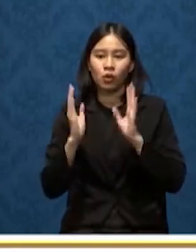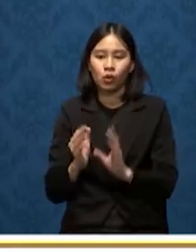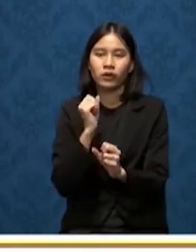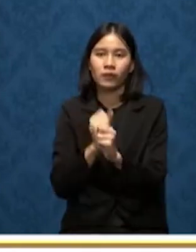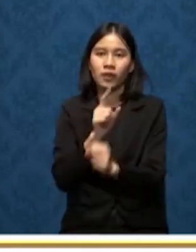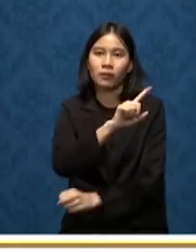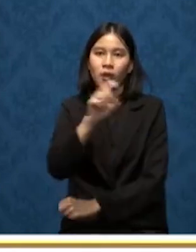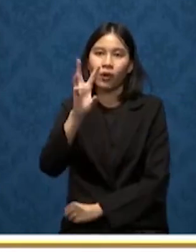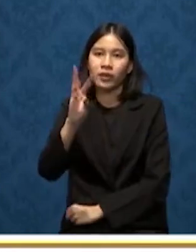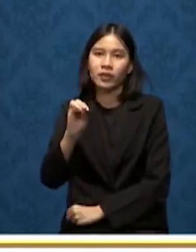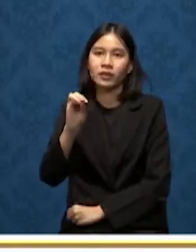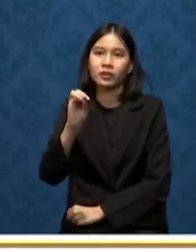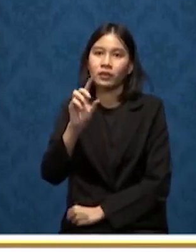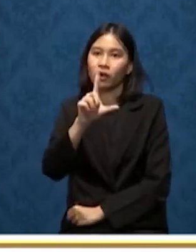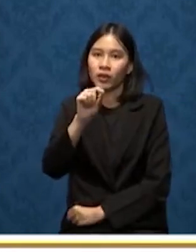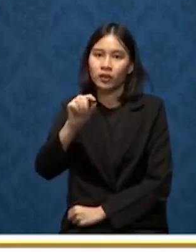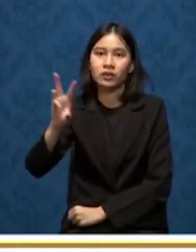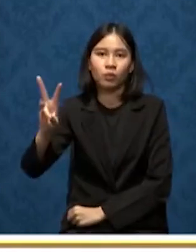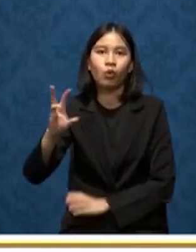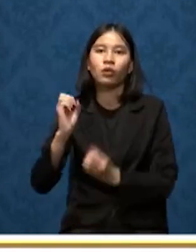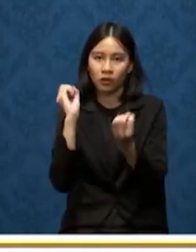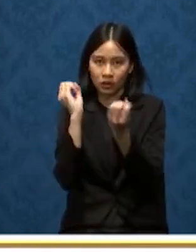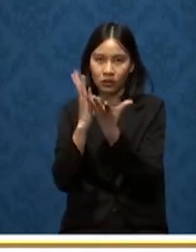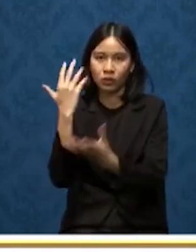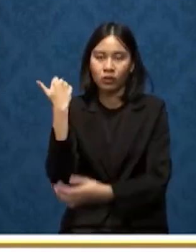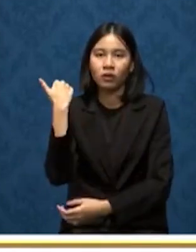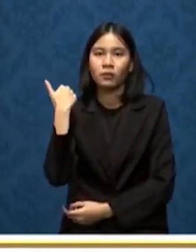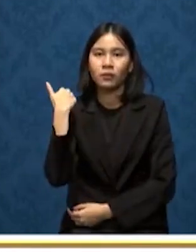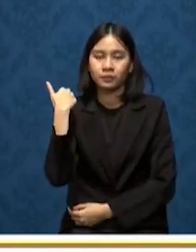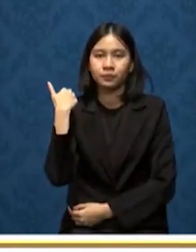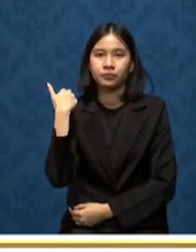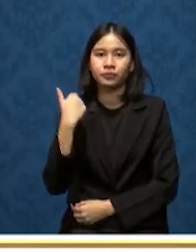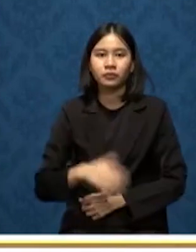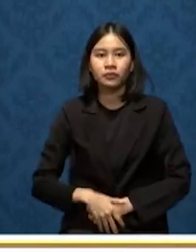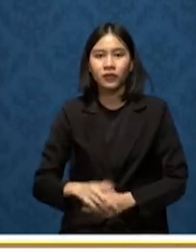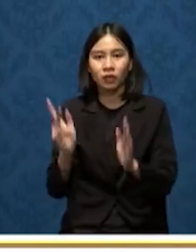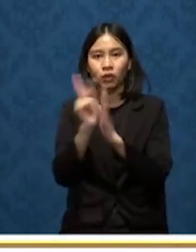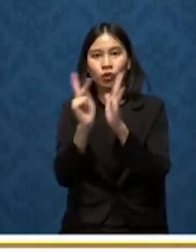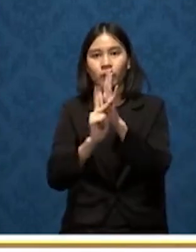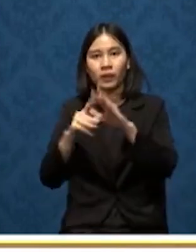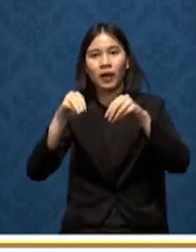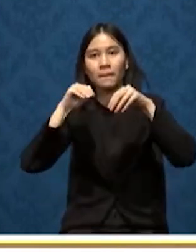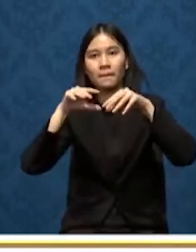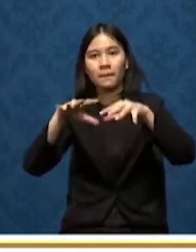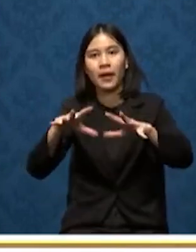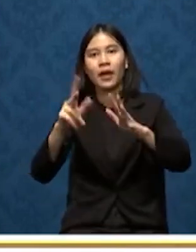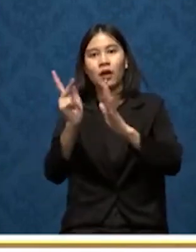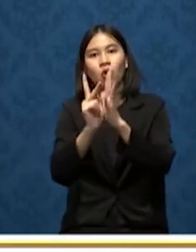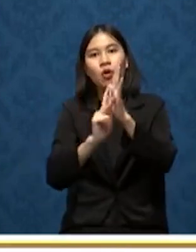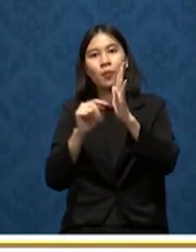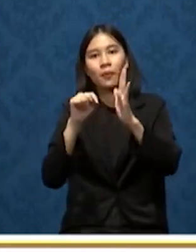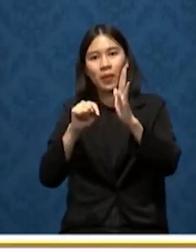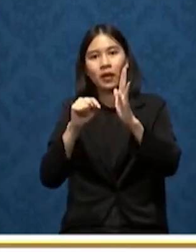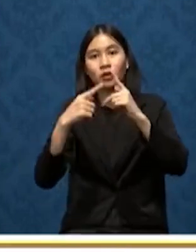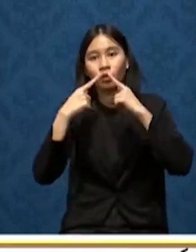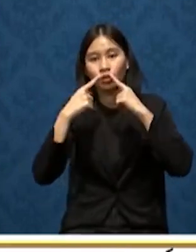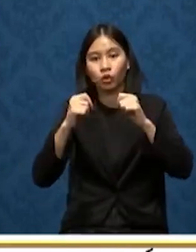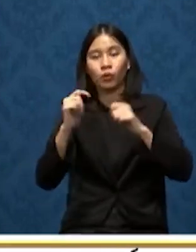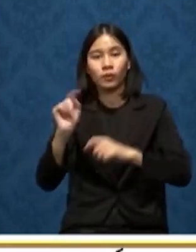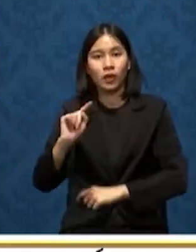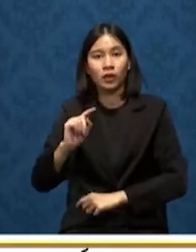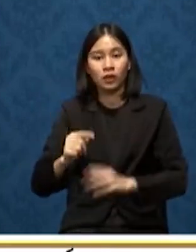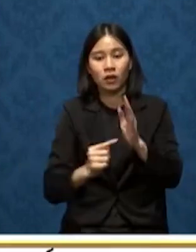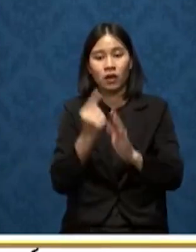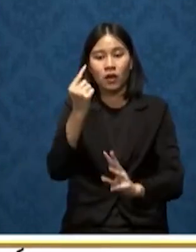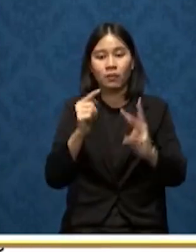นการออกกฎหมายดก่าวเเกิสิทธกาต้องตอบให้ได้นะครัวาตงแต